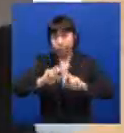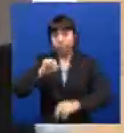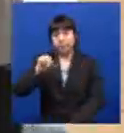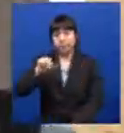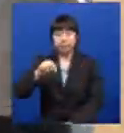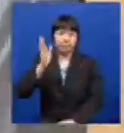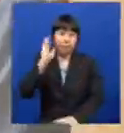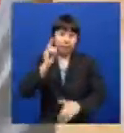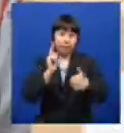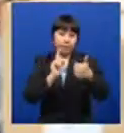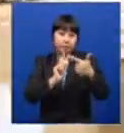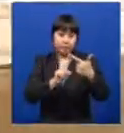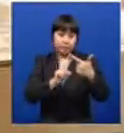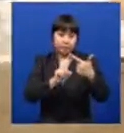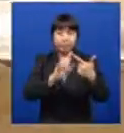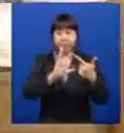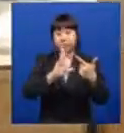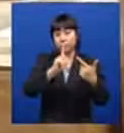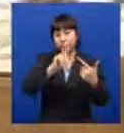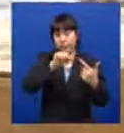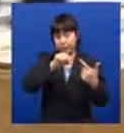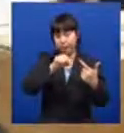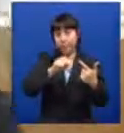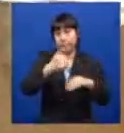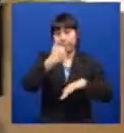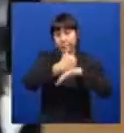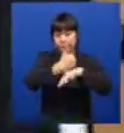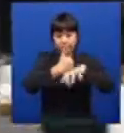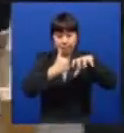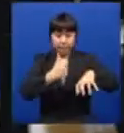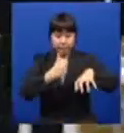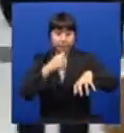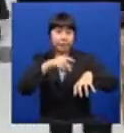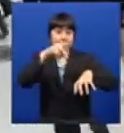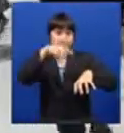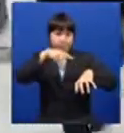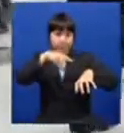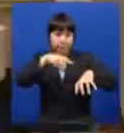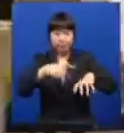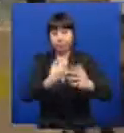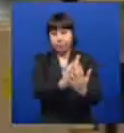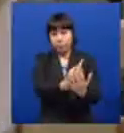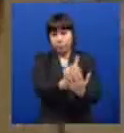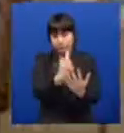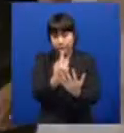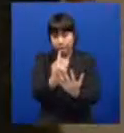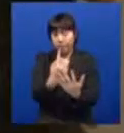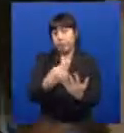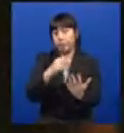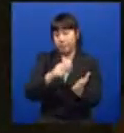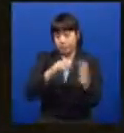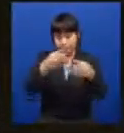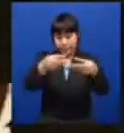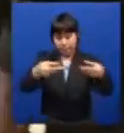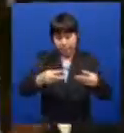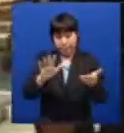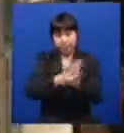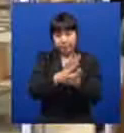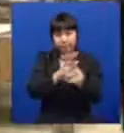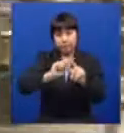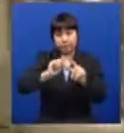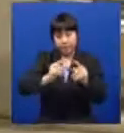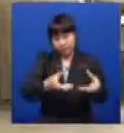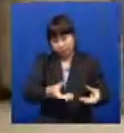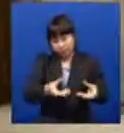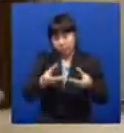นายชุติชัยสาขากรอธิบดีอัยการสำนักงานคดีพิเศษเป็นตัวแทนอัยการสูงสุดนำเอกสารสำนวนยื่น